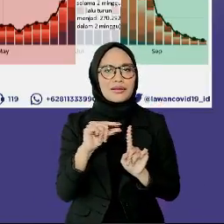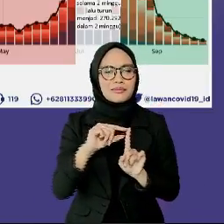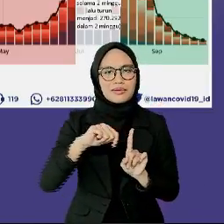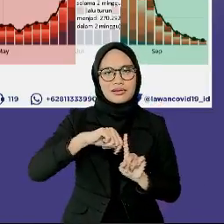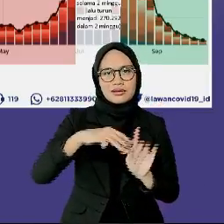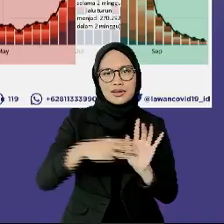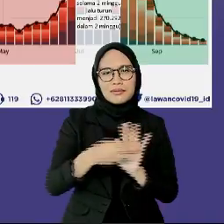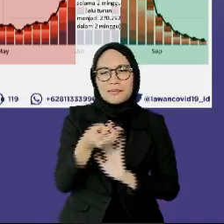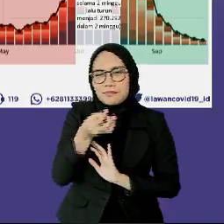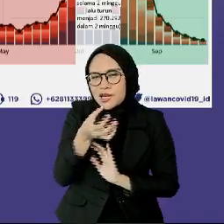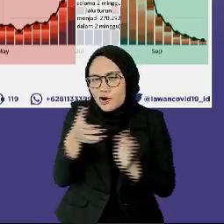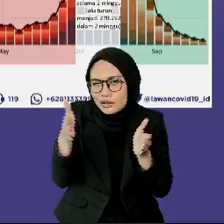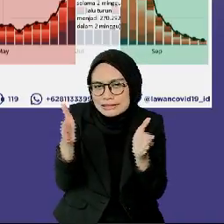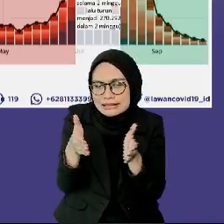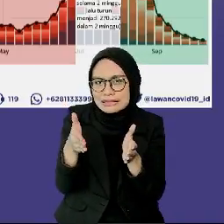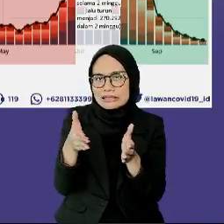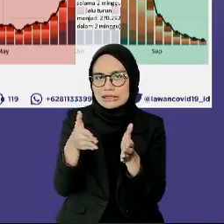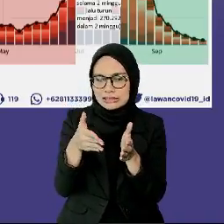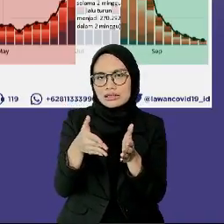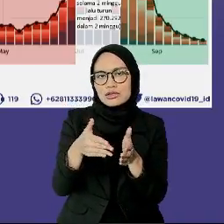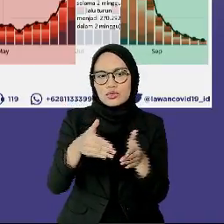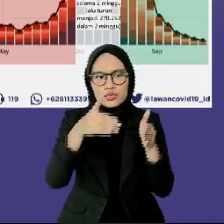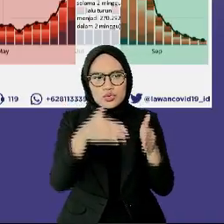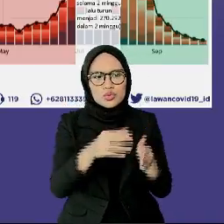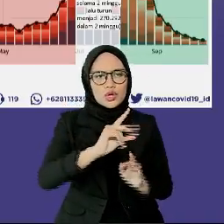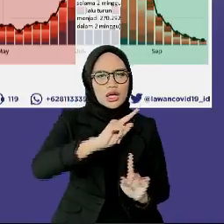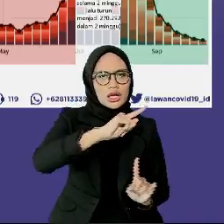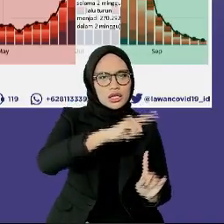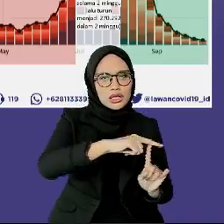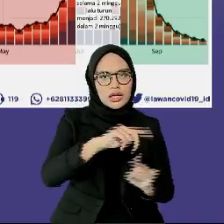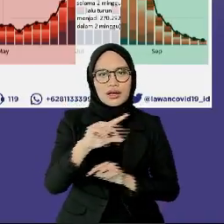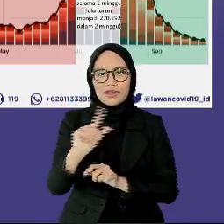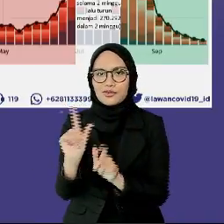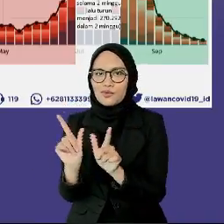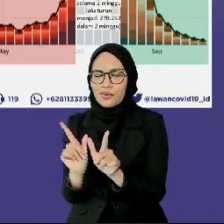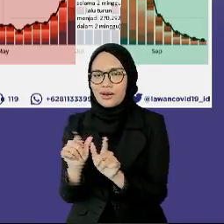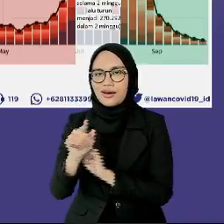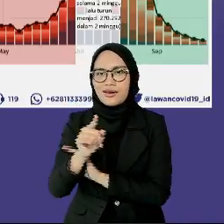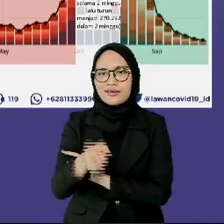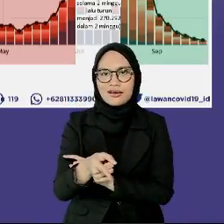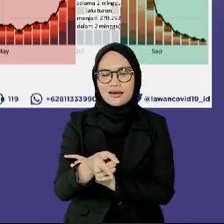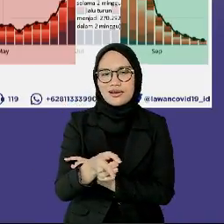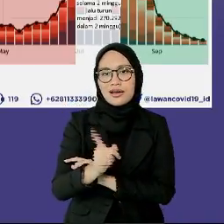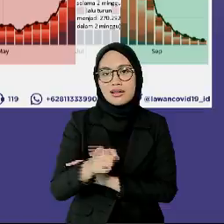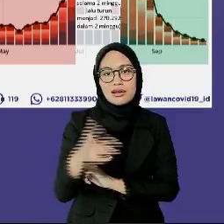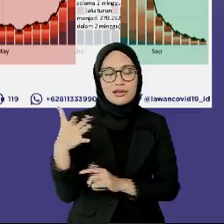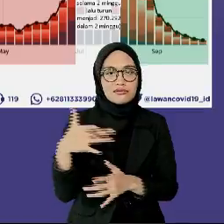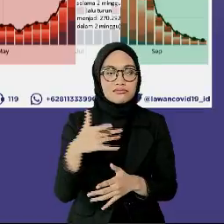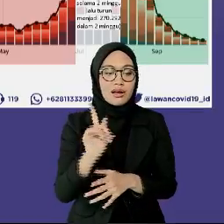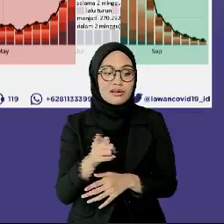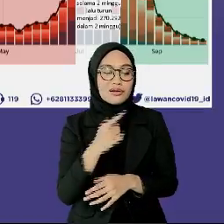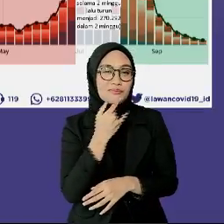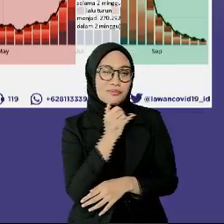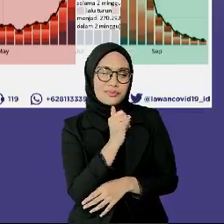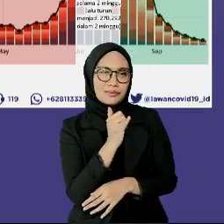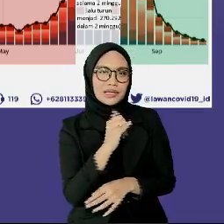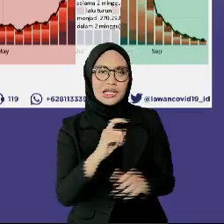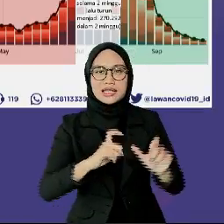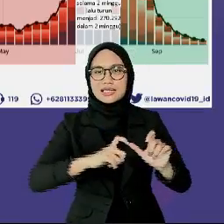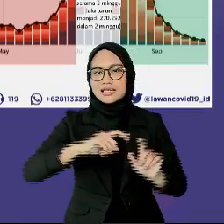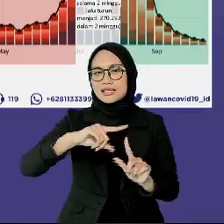dengan kondisi hingga tingkat RT RW dan didorong dengan pengawasan melalui Satgas Posko tingkat desa atau